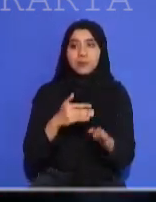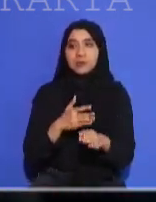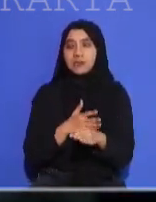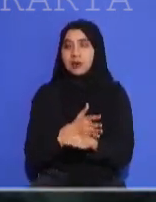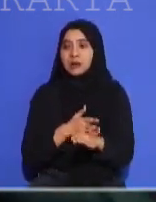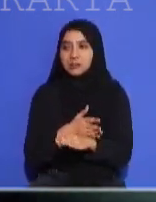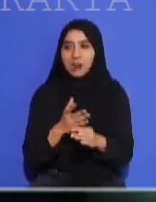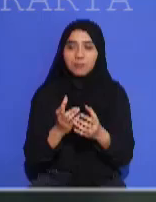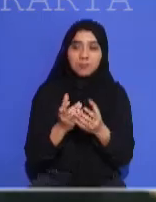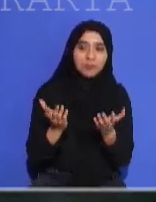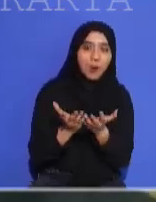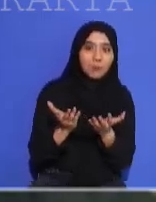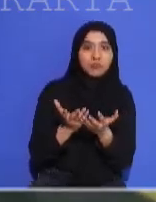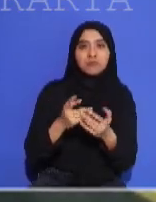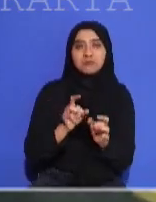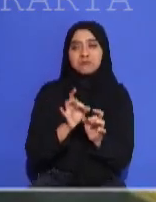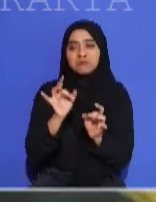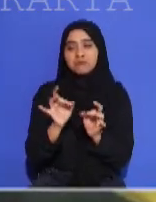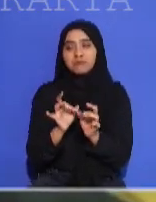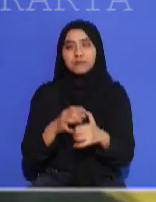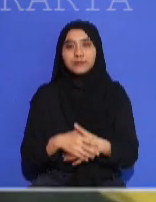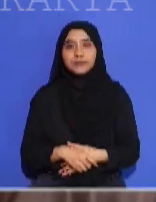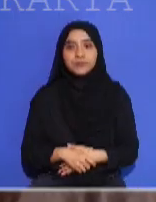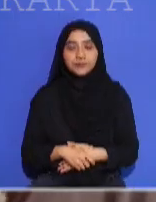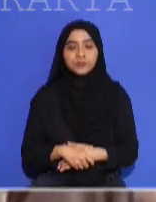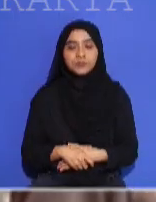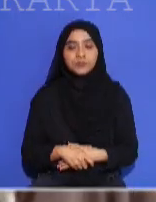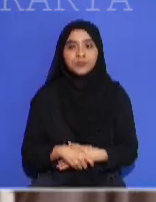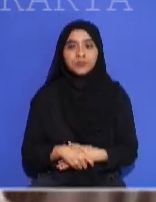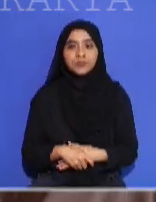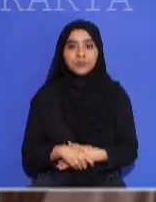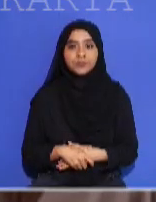kere ke pasar. Demikian Muhammad Ridwan, TVRI Yogyakarta, melaporkan.